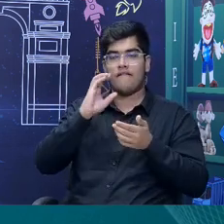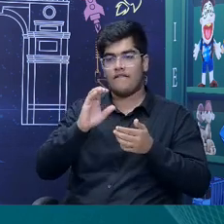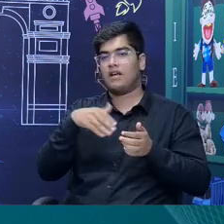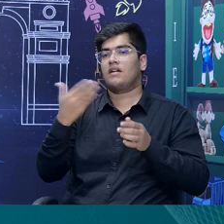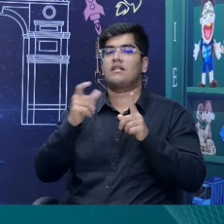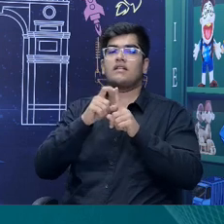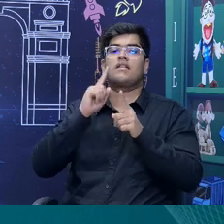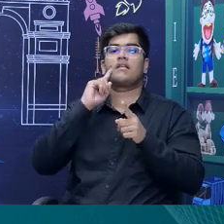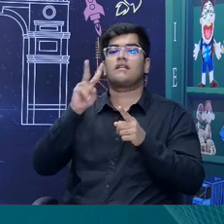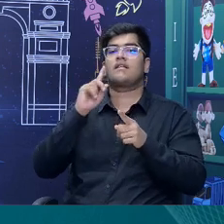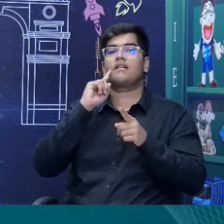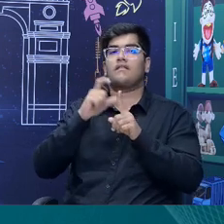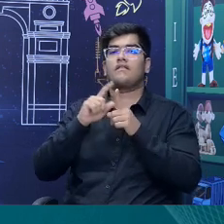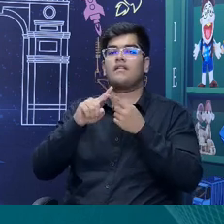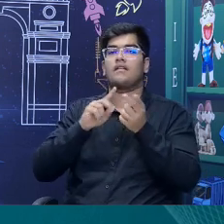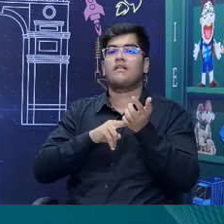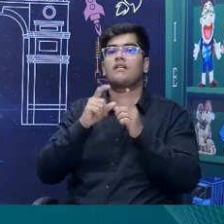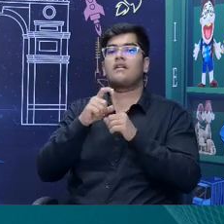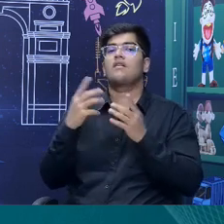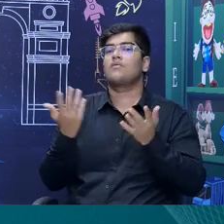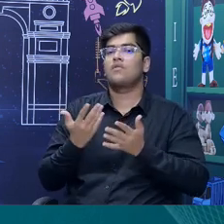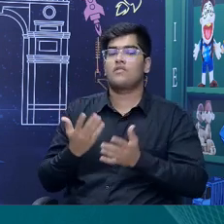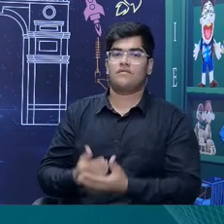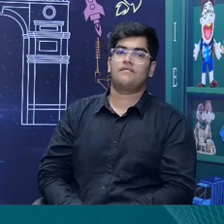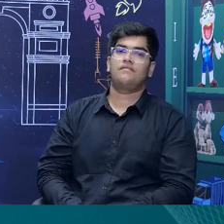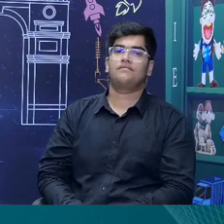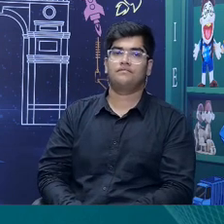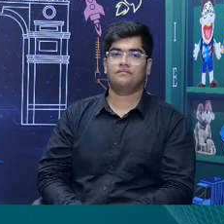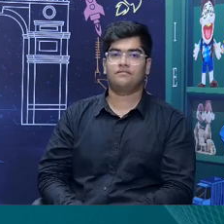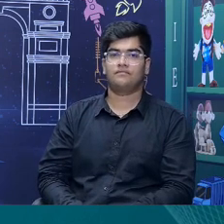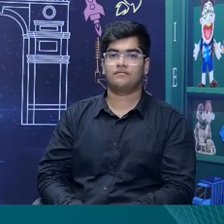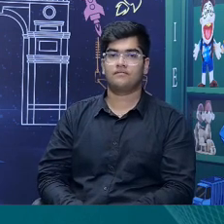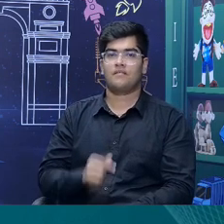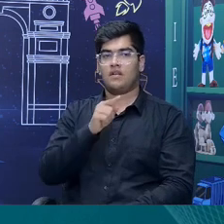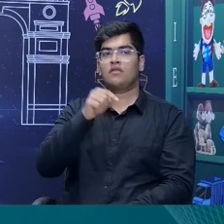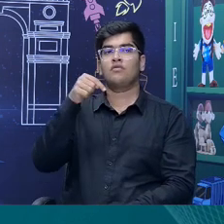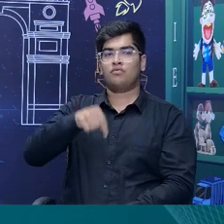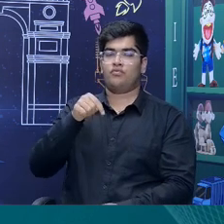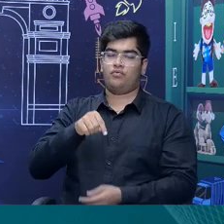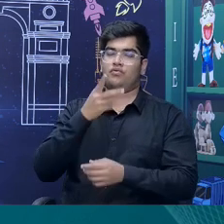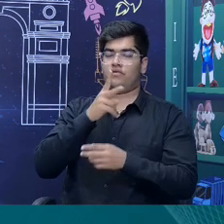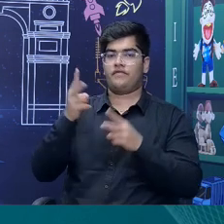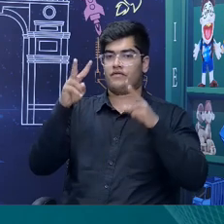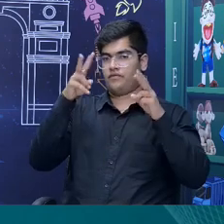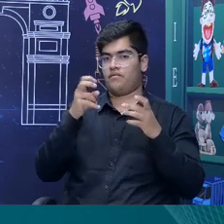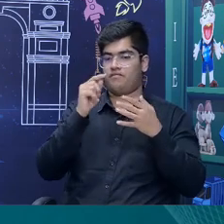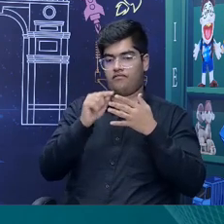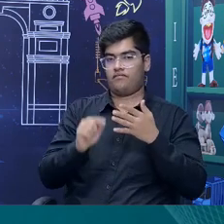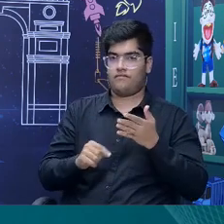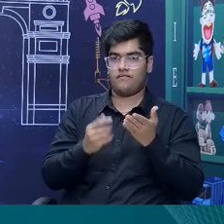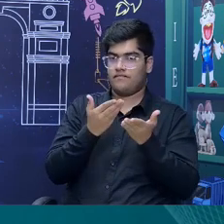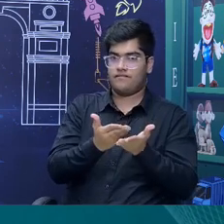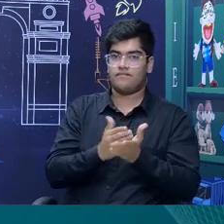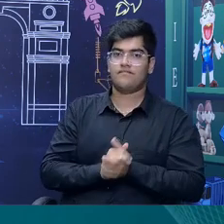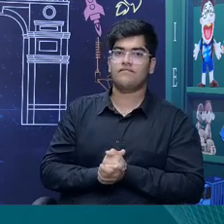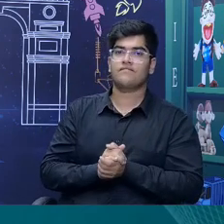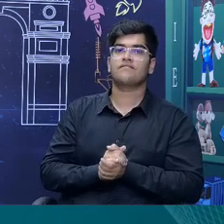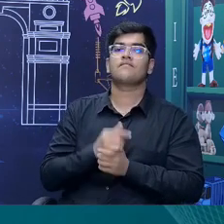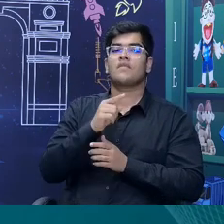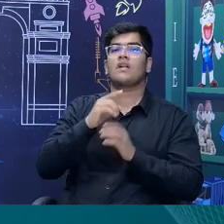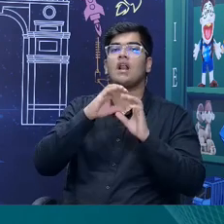ही ज्यादा महत्वपूर्ण है तमाम ये तो आपने बताया की आज का कंटेंट है और हम काफी कुछ जन वाले जो हमारे 12th स्टैंडर्ड